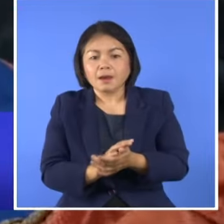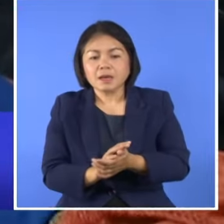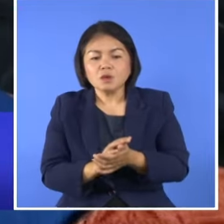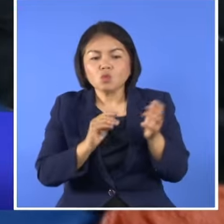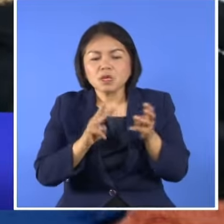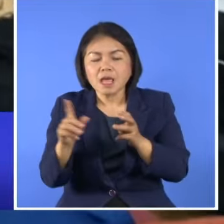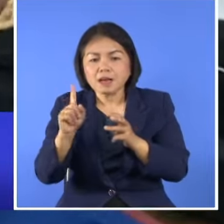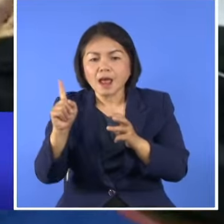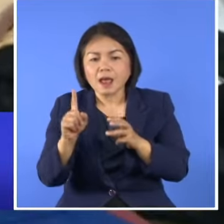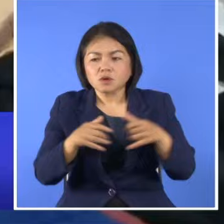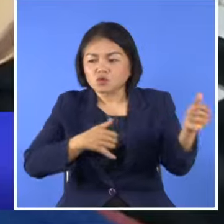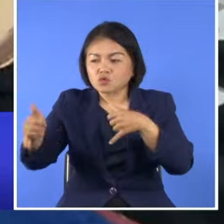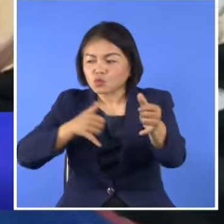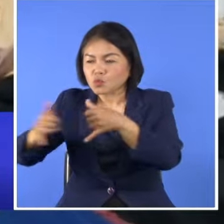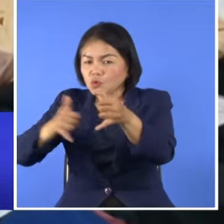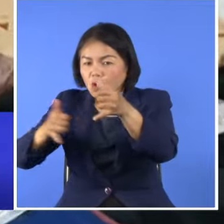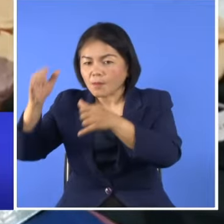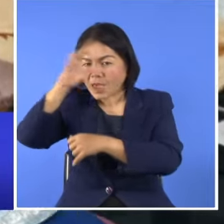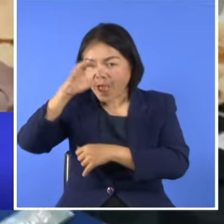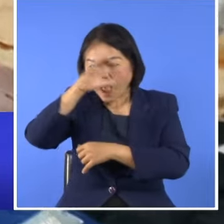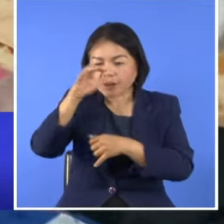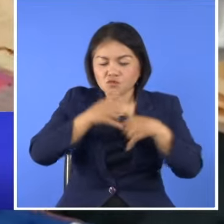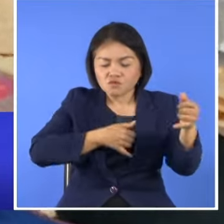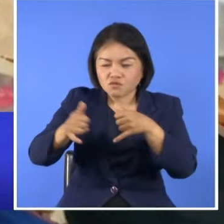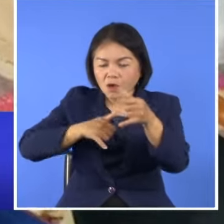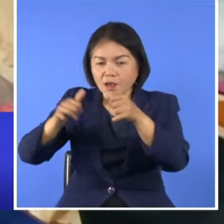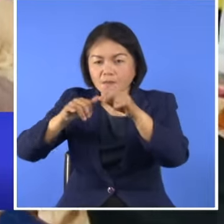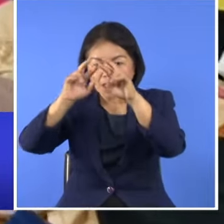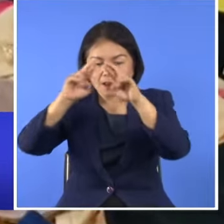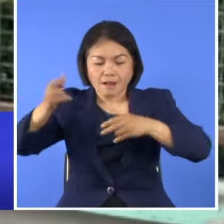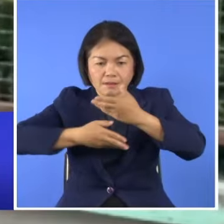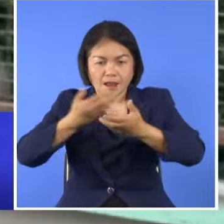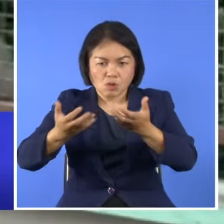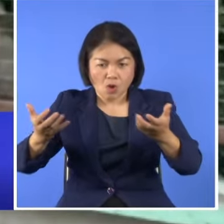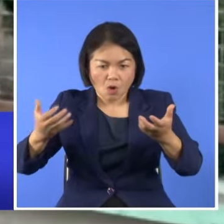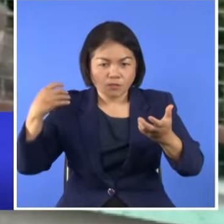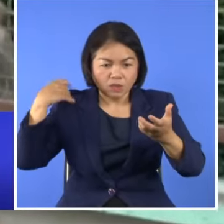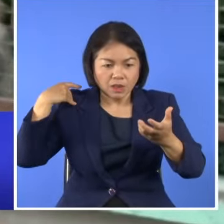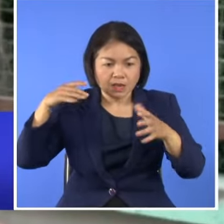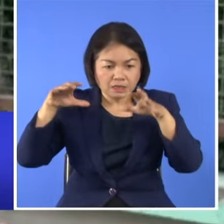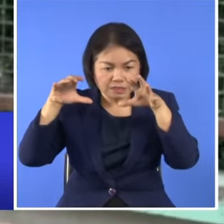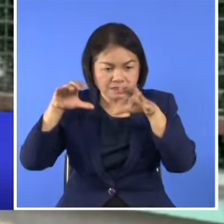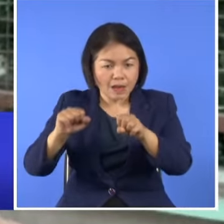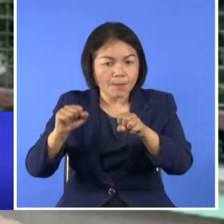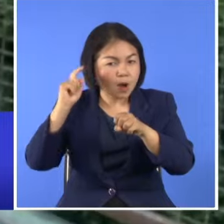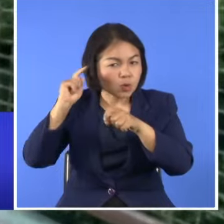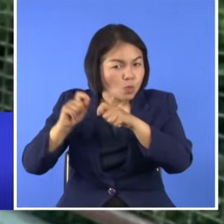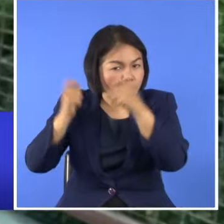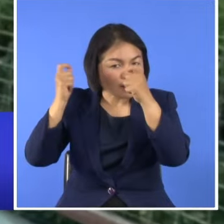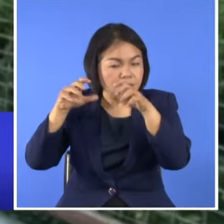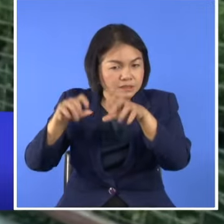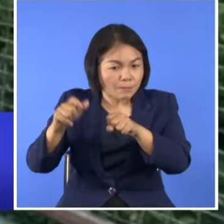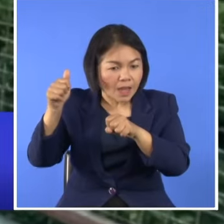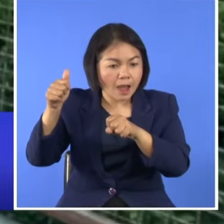กจัดการลิงเนี่ยไปที่บริเวณสหกรณ์การเกษตรถนนราชดำเนินและก็สามารถจับตัวเจ้าแหว่งสหกรณ์